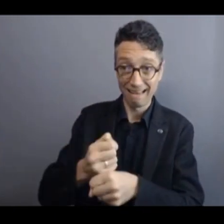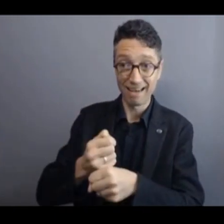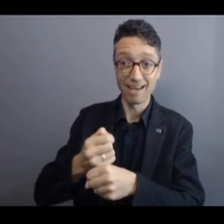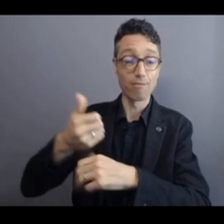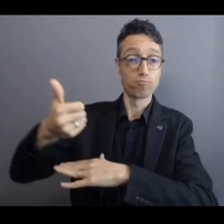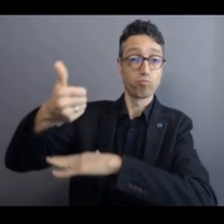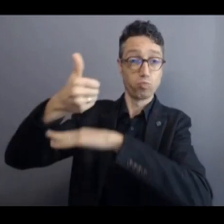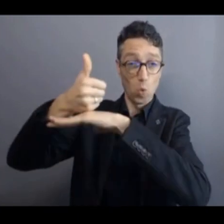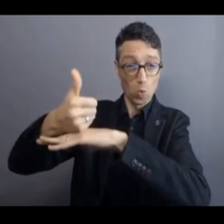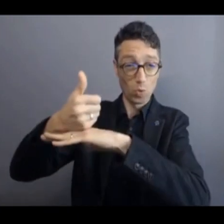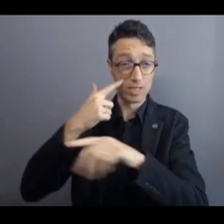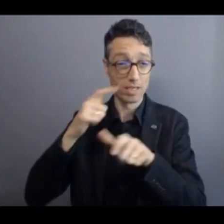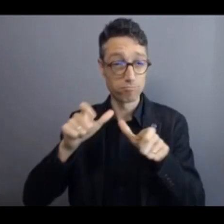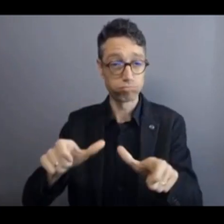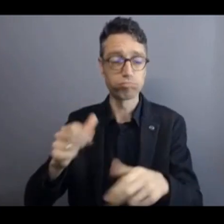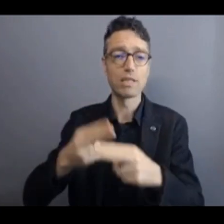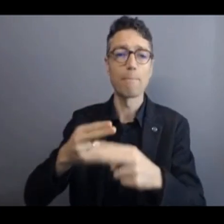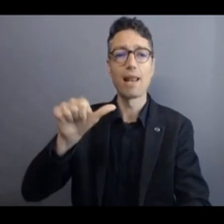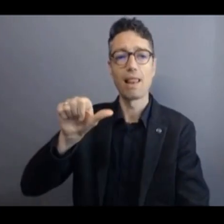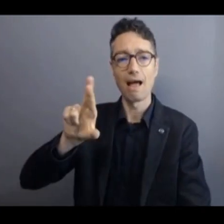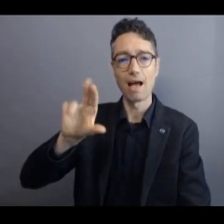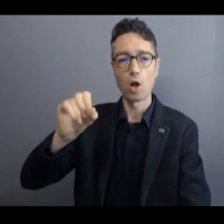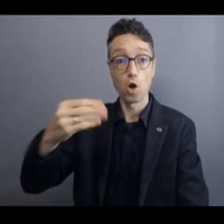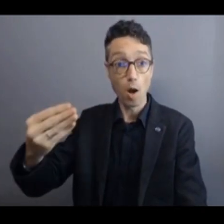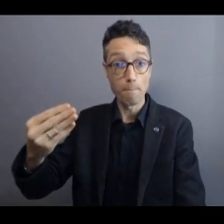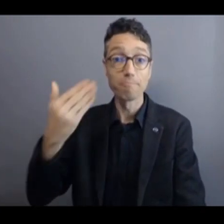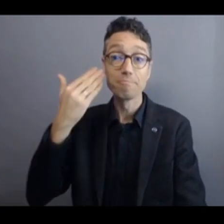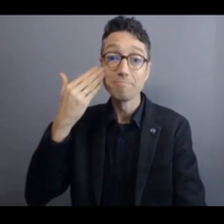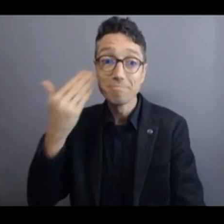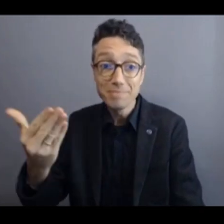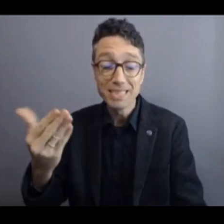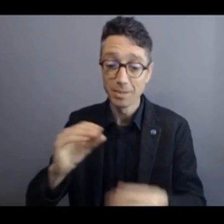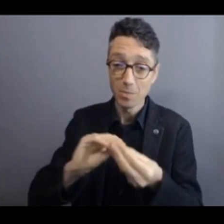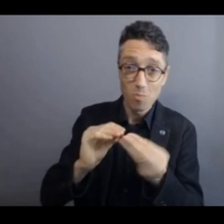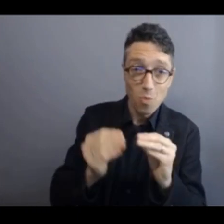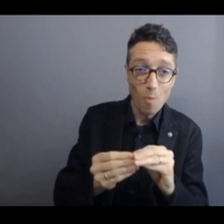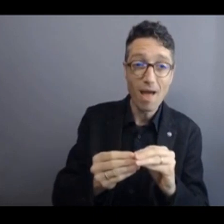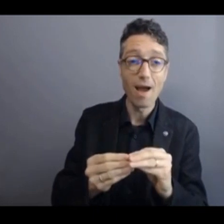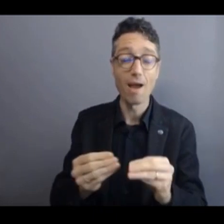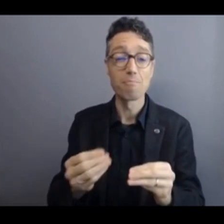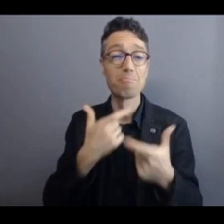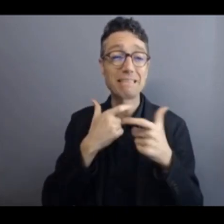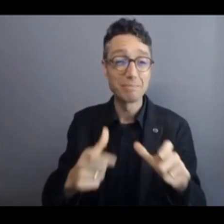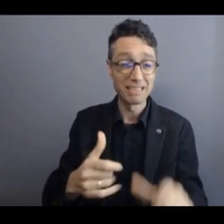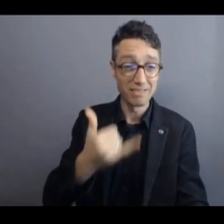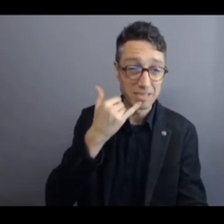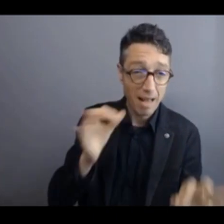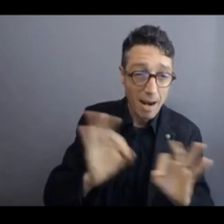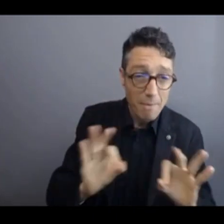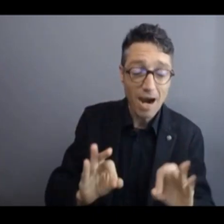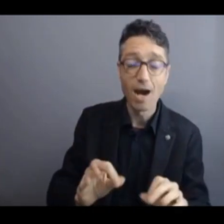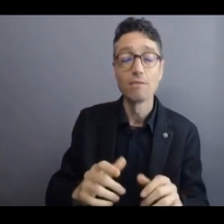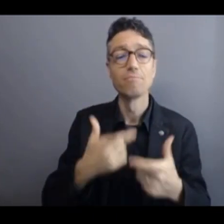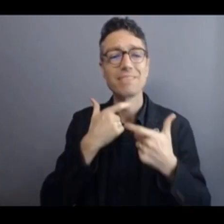aller obtenir cette accessibilité numérique ou cette accessibilité téléphonique si elle n'a pas été faite. Et l'ARCOM est en mesure de mettre des sanctions et des sanctions qui